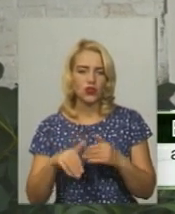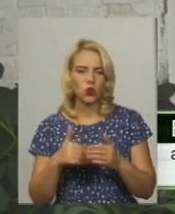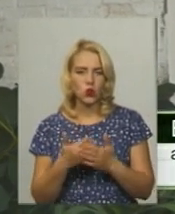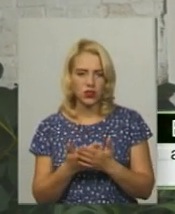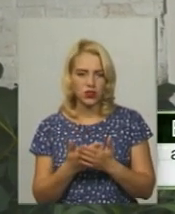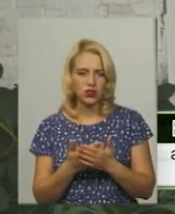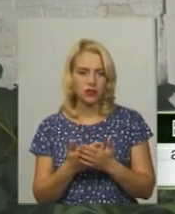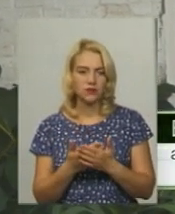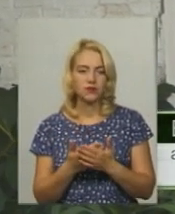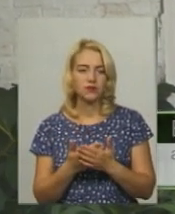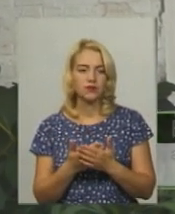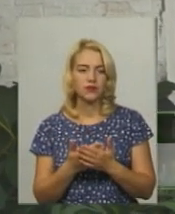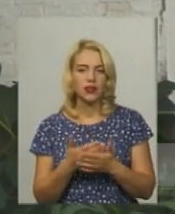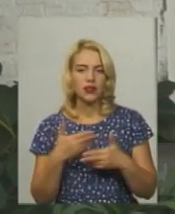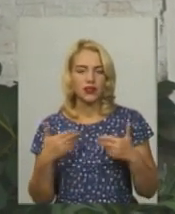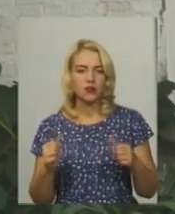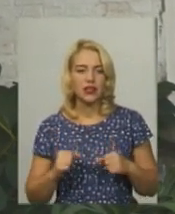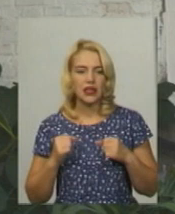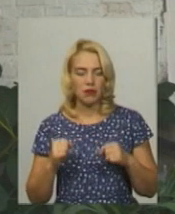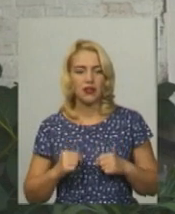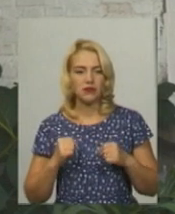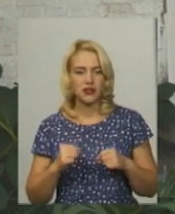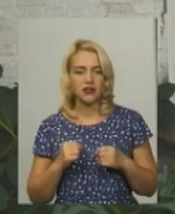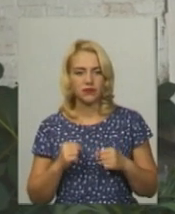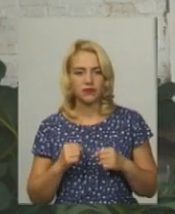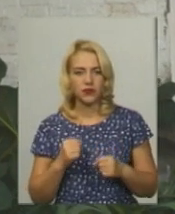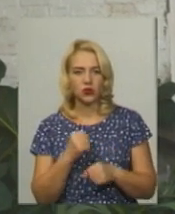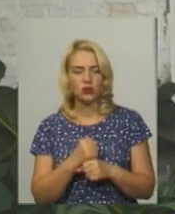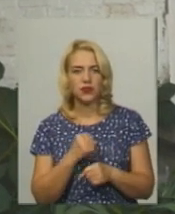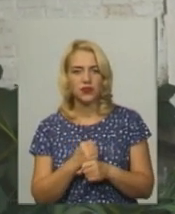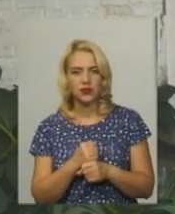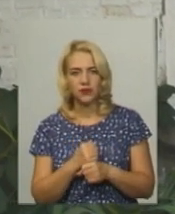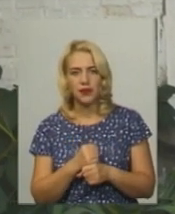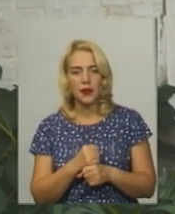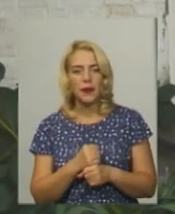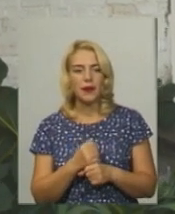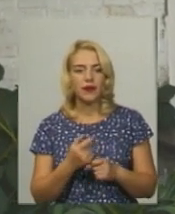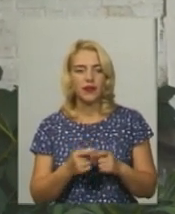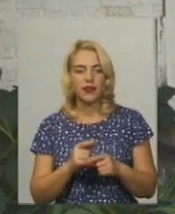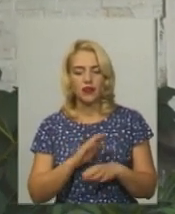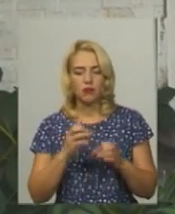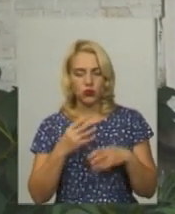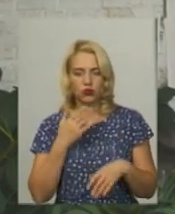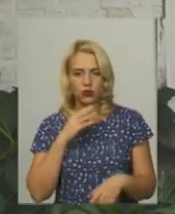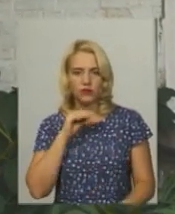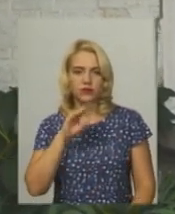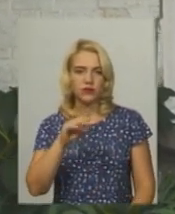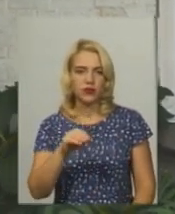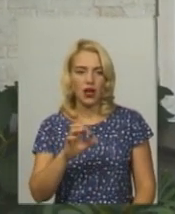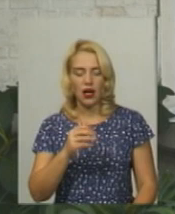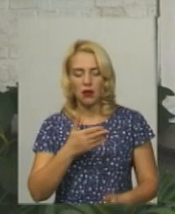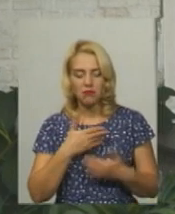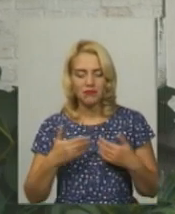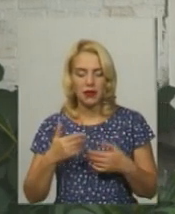І ми намагаємося зробити персонажа не просто текстово, ми придумуємо його,